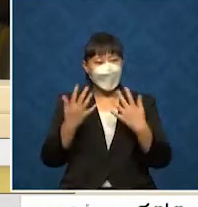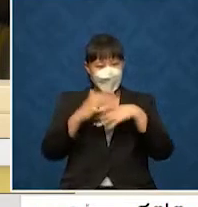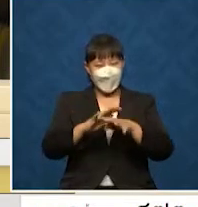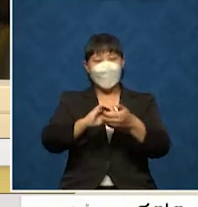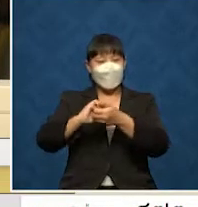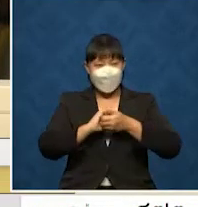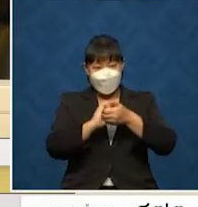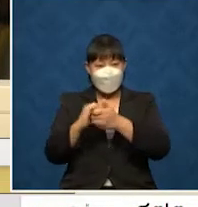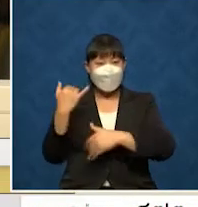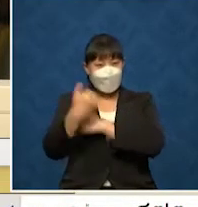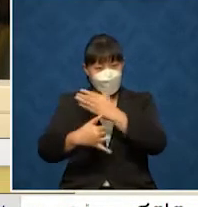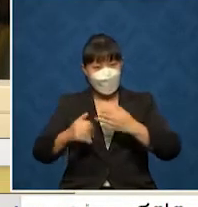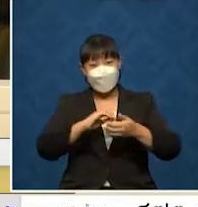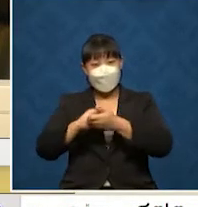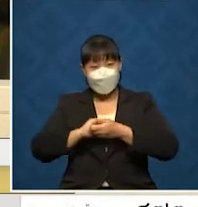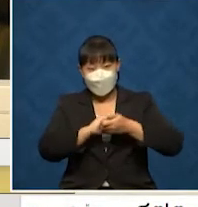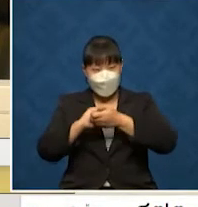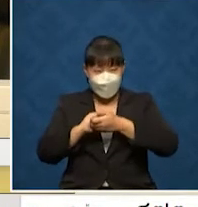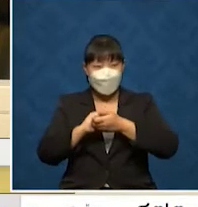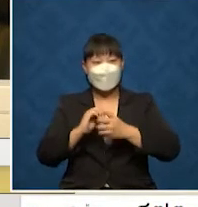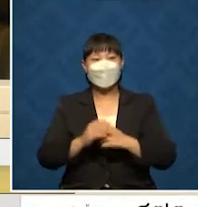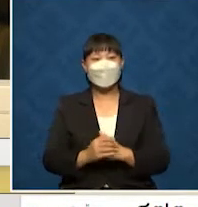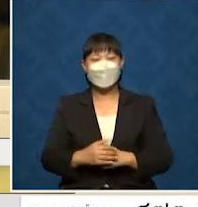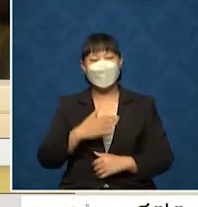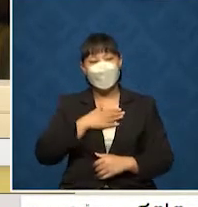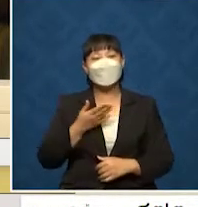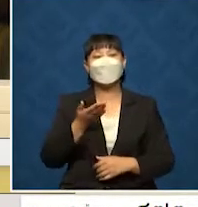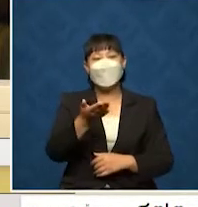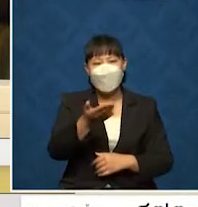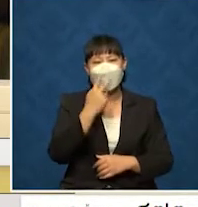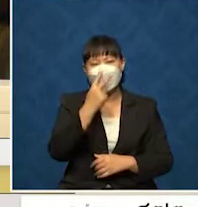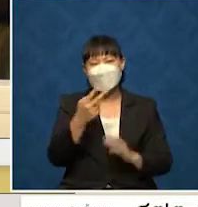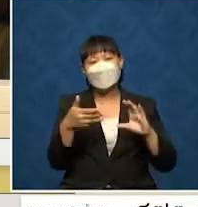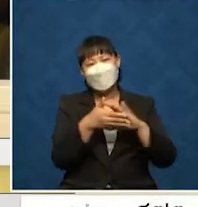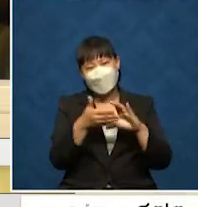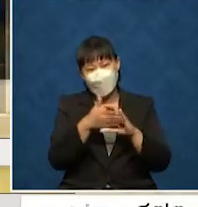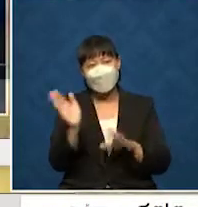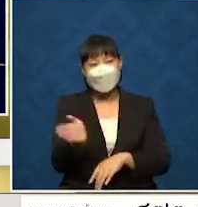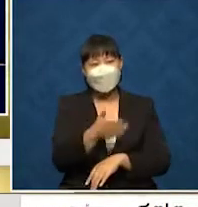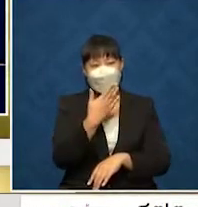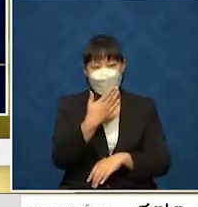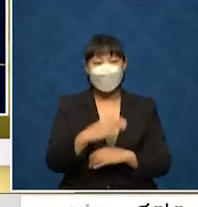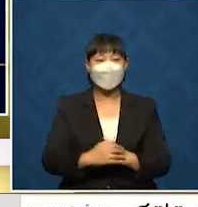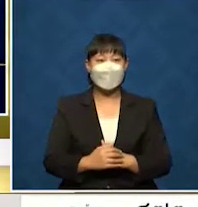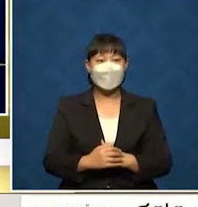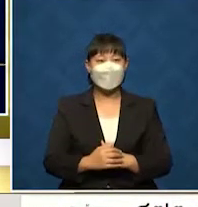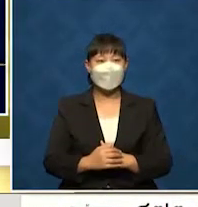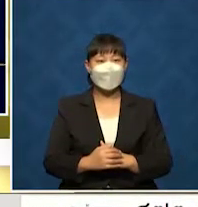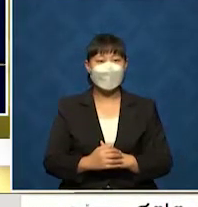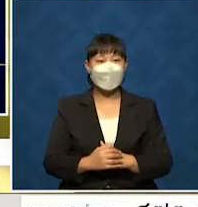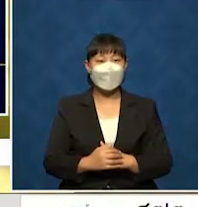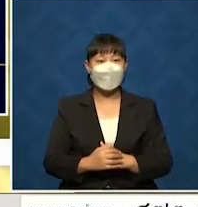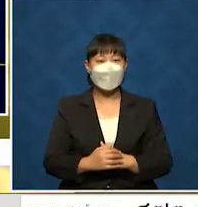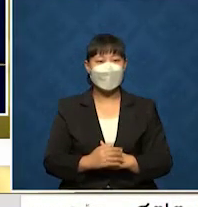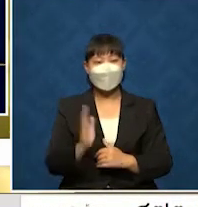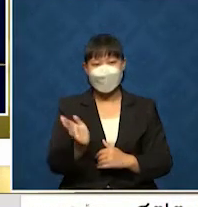ผมอยากขอให้ดูสไลด์หน้าที่2หน้าที่2อีกหน้